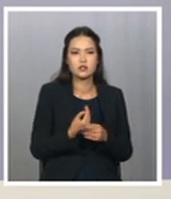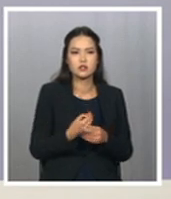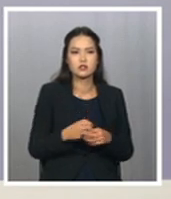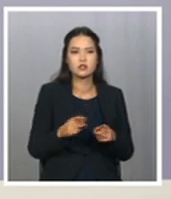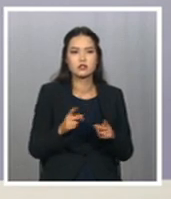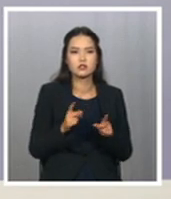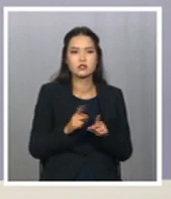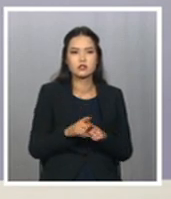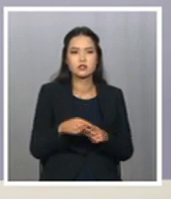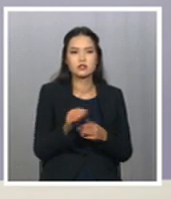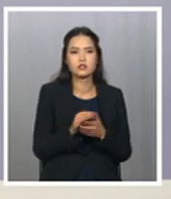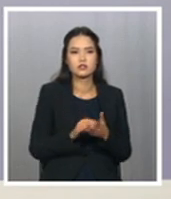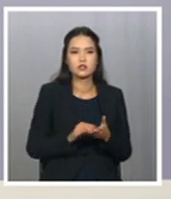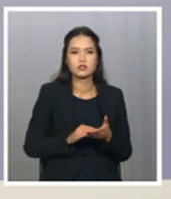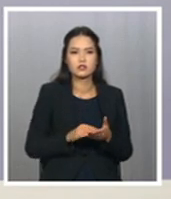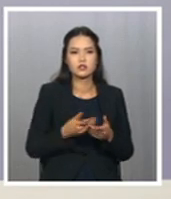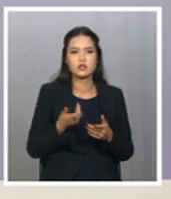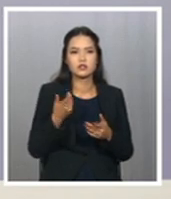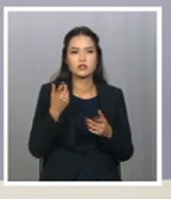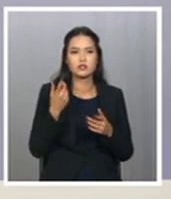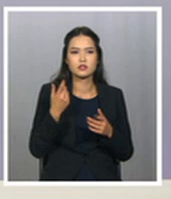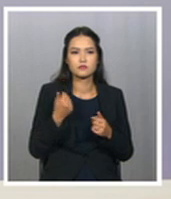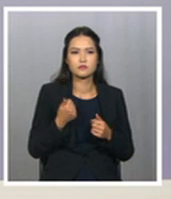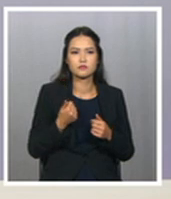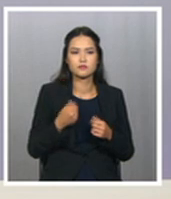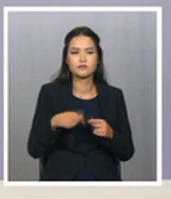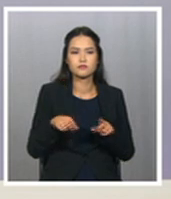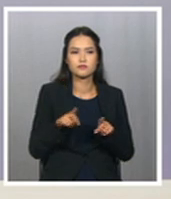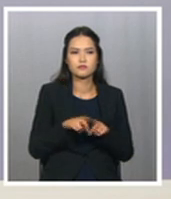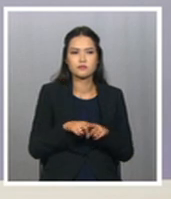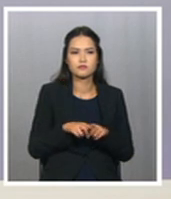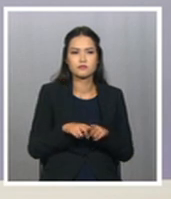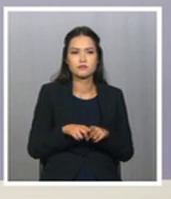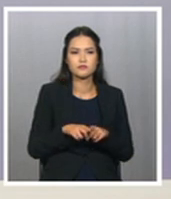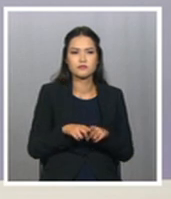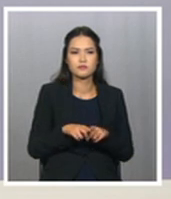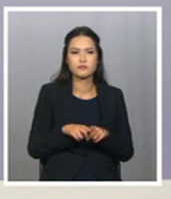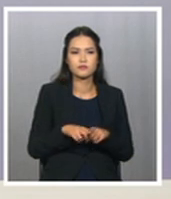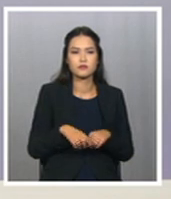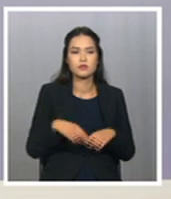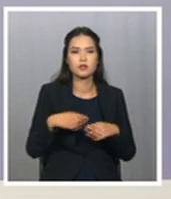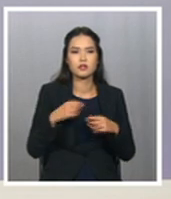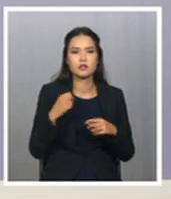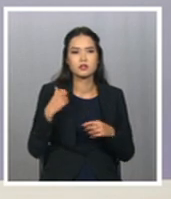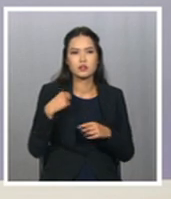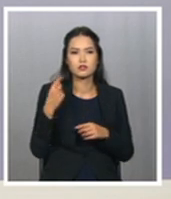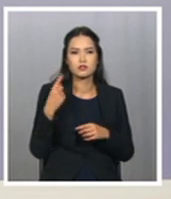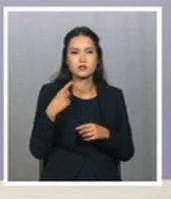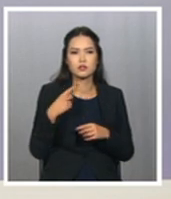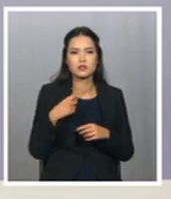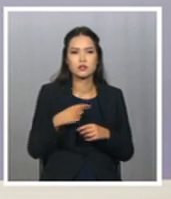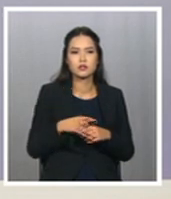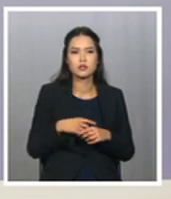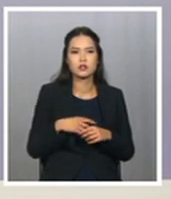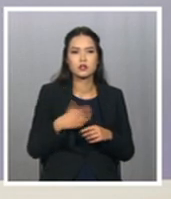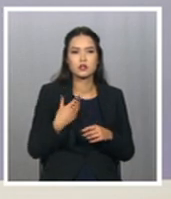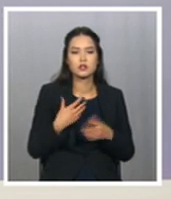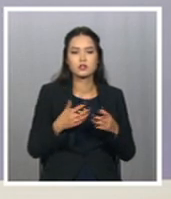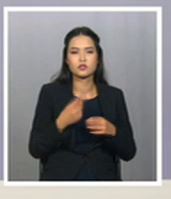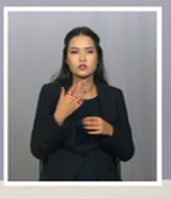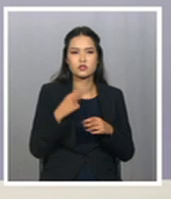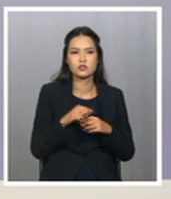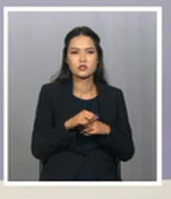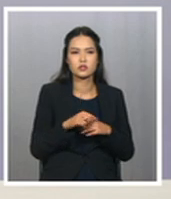жазушы туралы білмейтін қазақ кемде-кем шығар. Оның менің шетелге шығарда